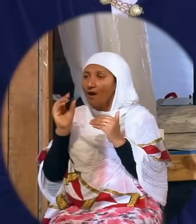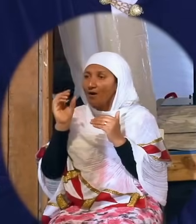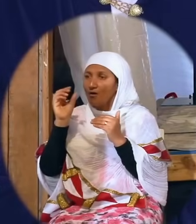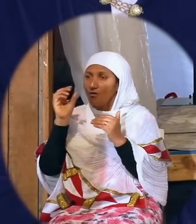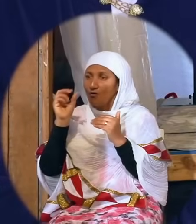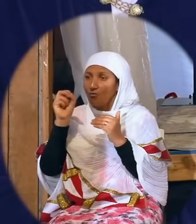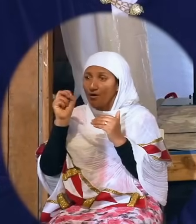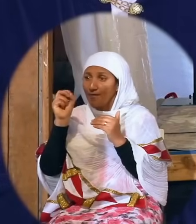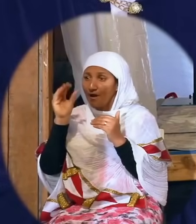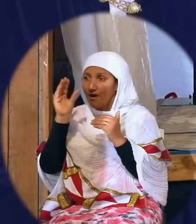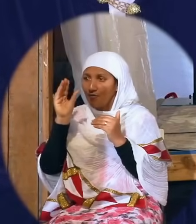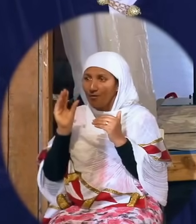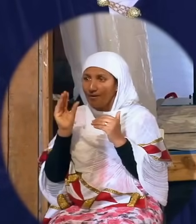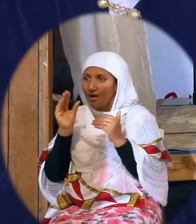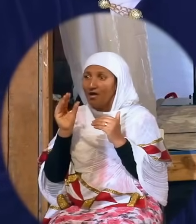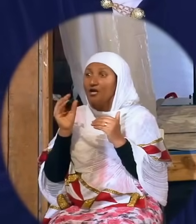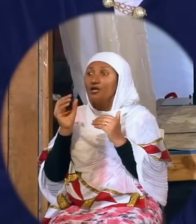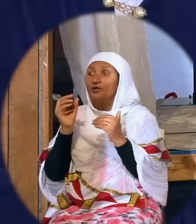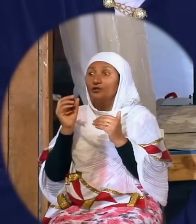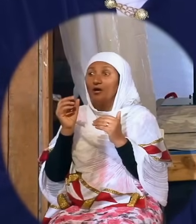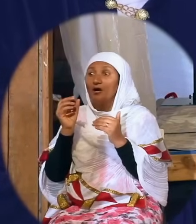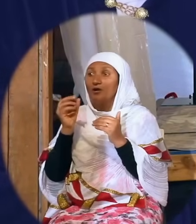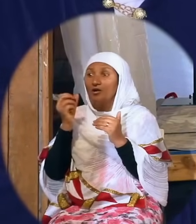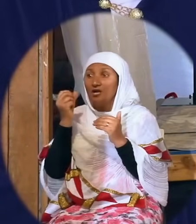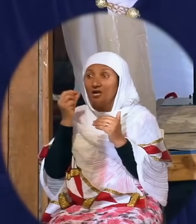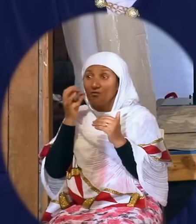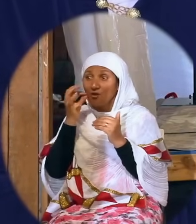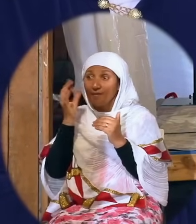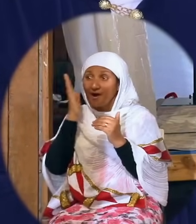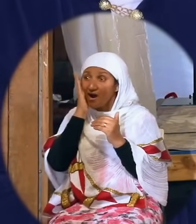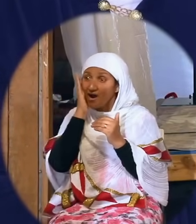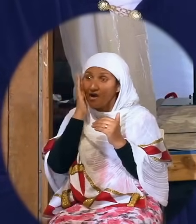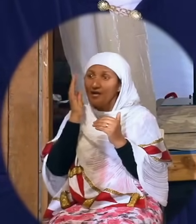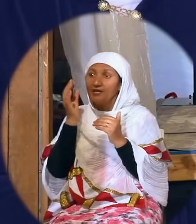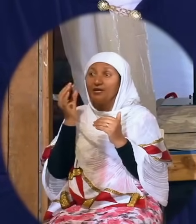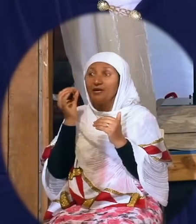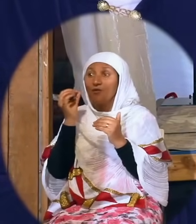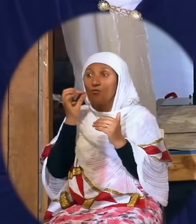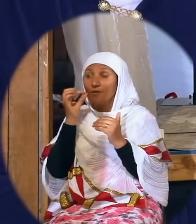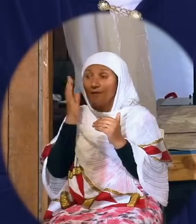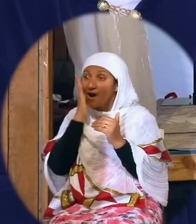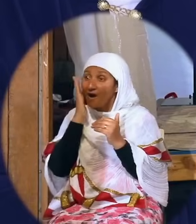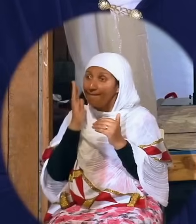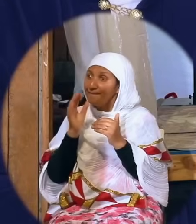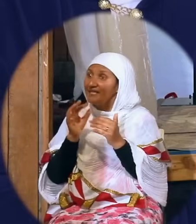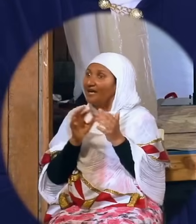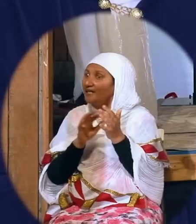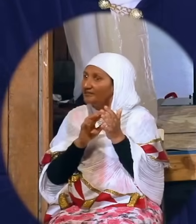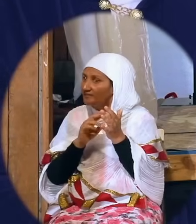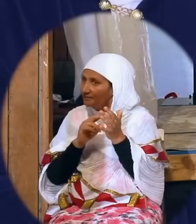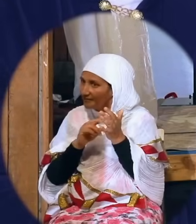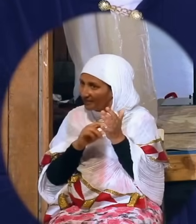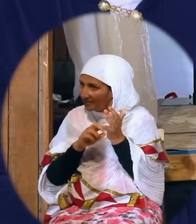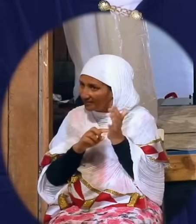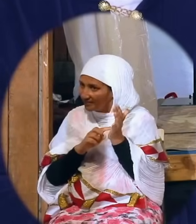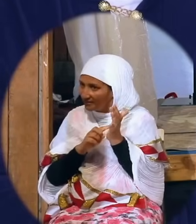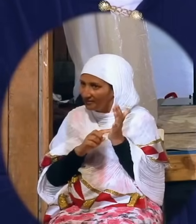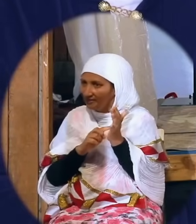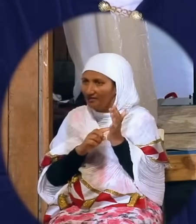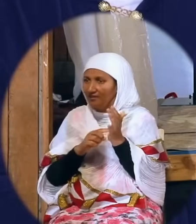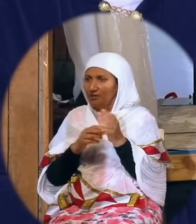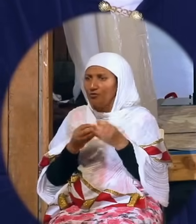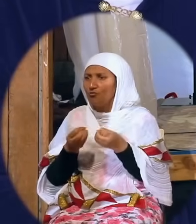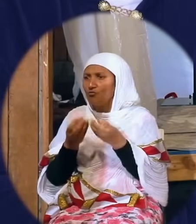ይሄ ነው እንደሚባለው ለዚህኛው ይሄ ነው የሚባል መልስ የለውም። ለዚያ ነው ብቻውን እንዳንድ በሽታ አይደለም ያልኩት። አጠቃላይ የሰብእና